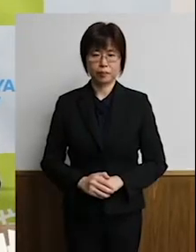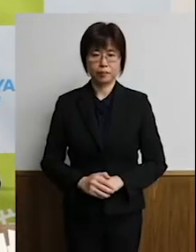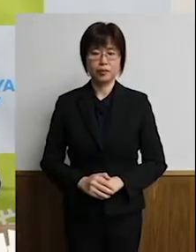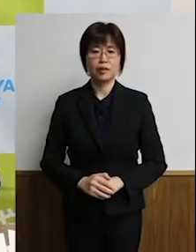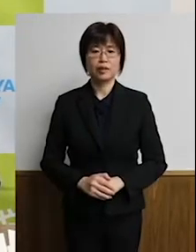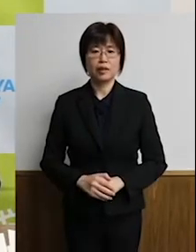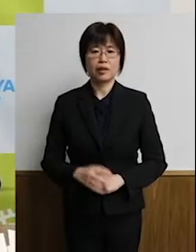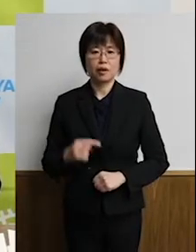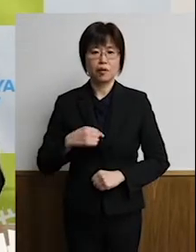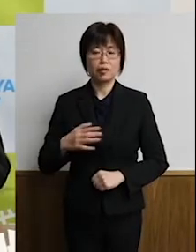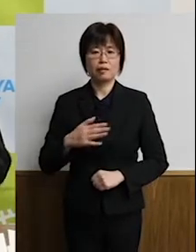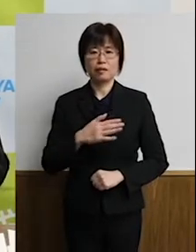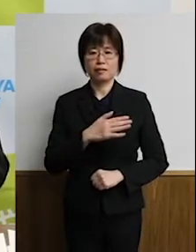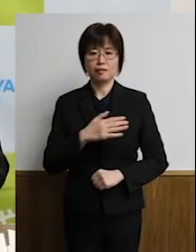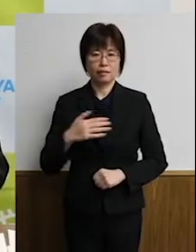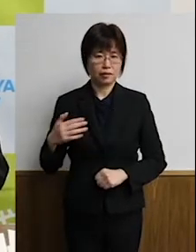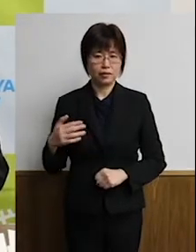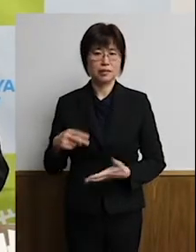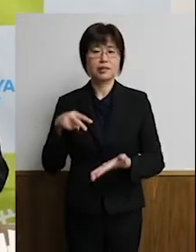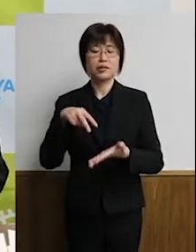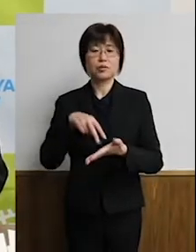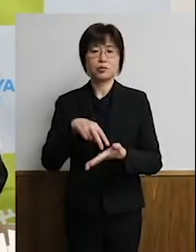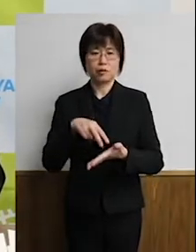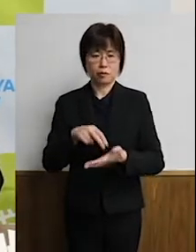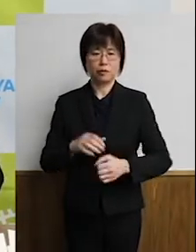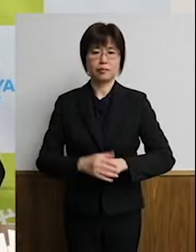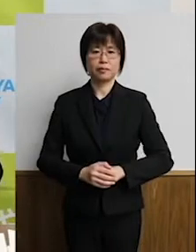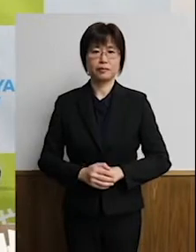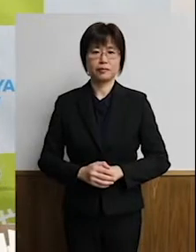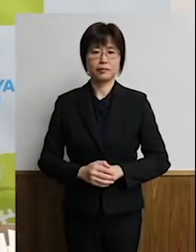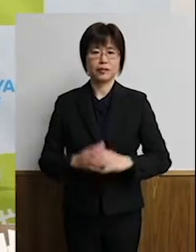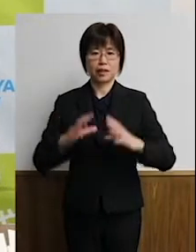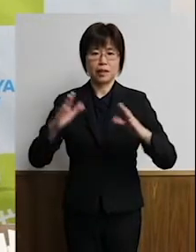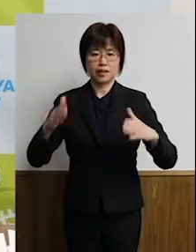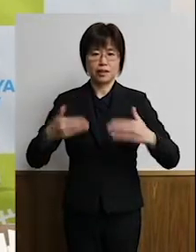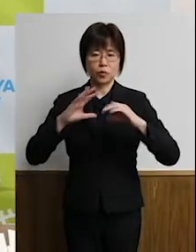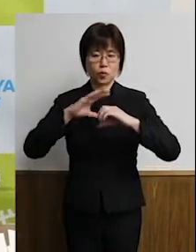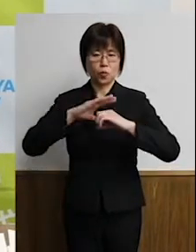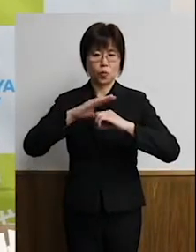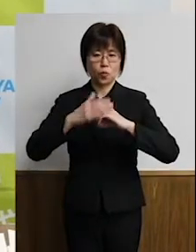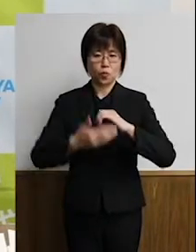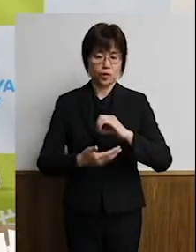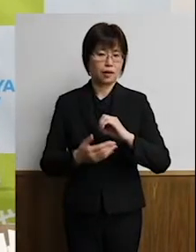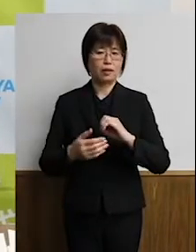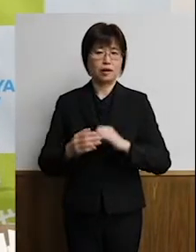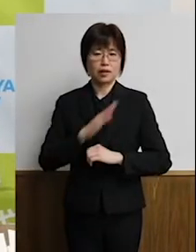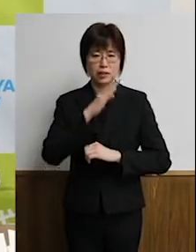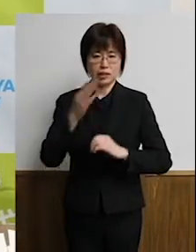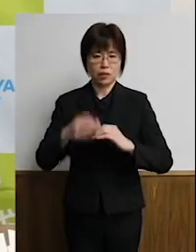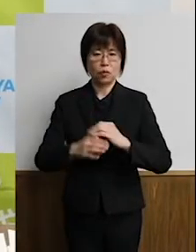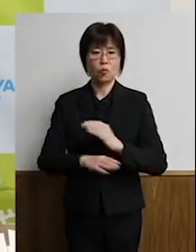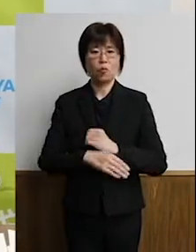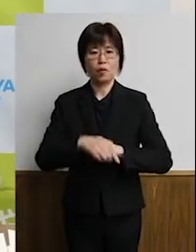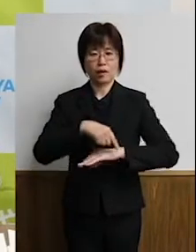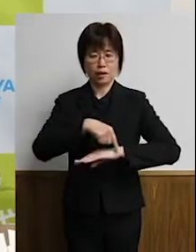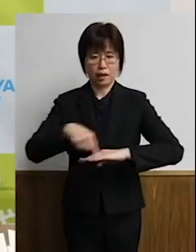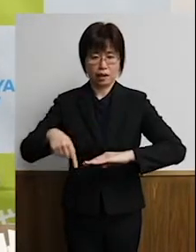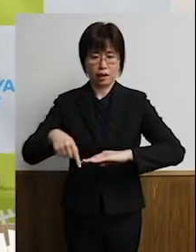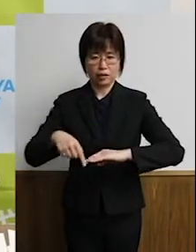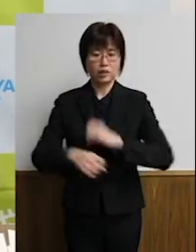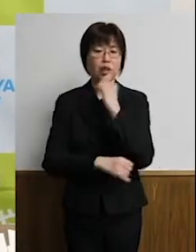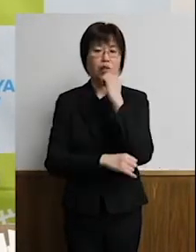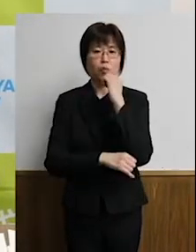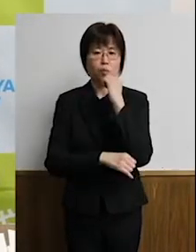一方、二酸化炭素を排出する事業者としては、地球温暖化対策実行計画事務事業編に基